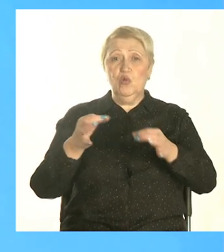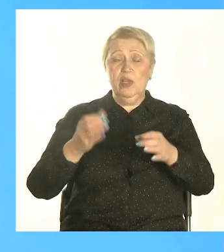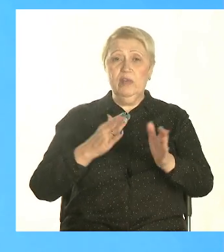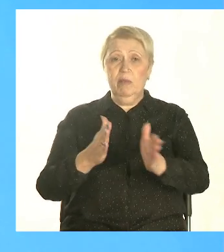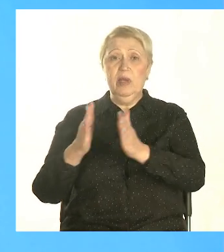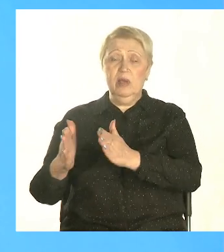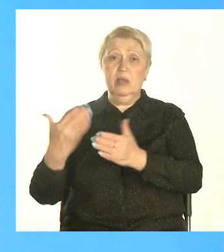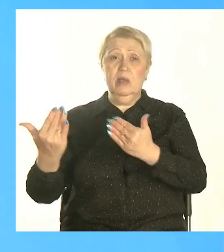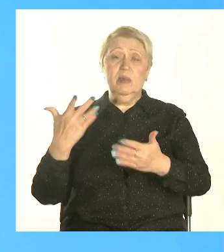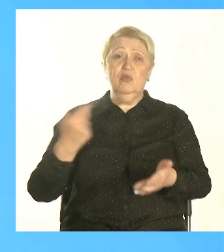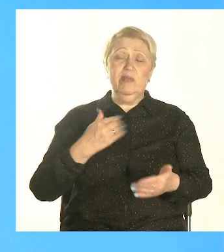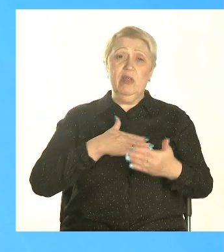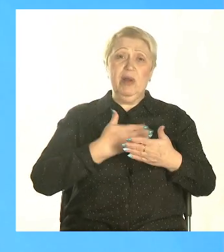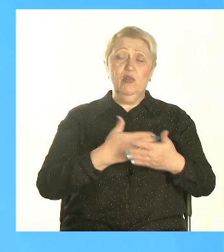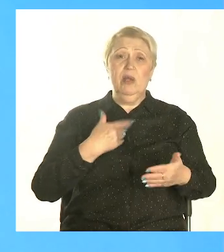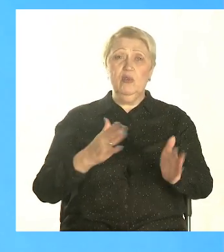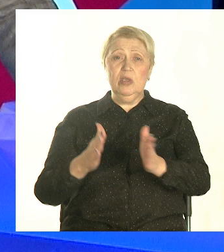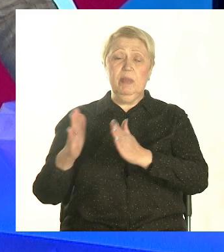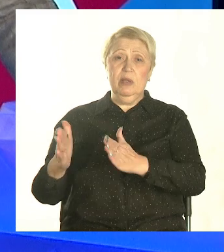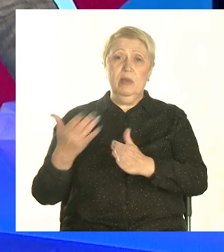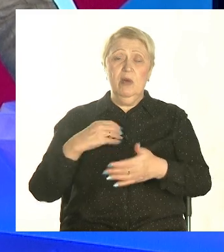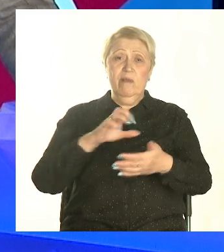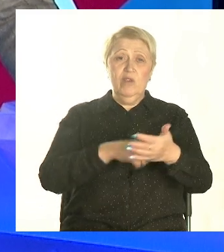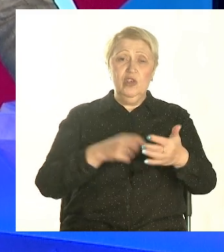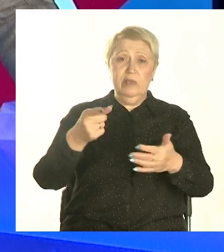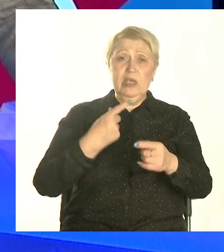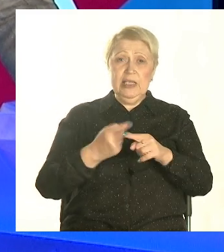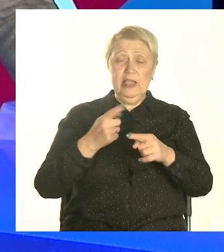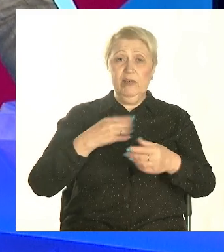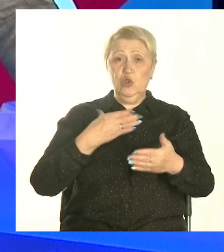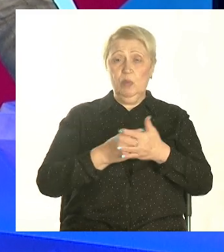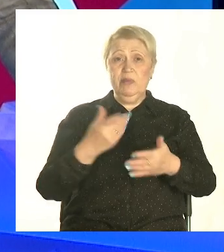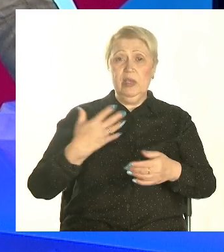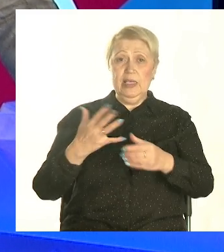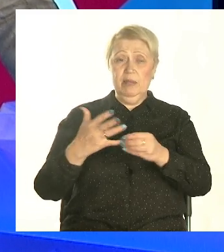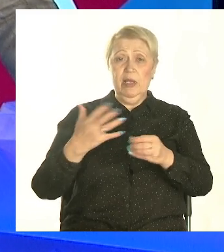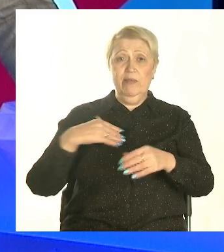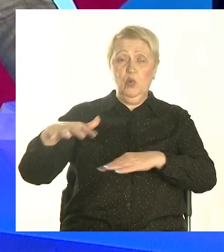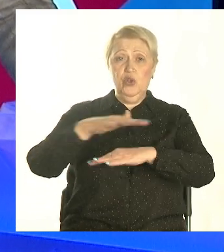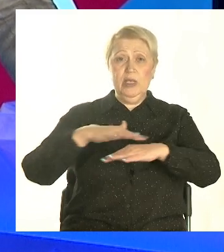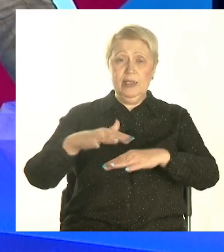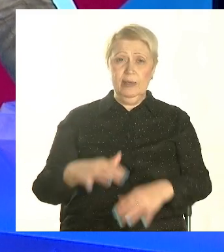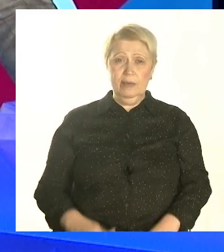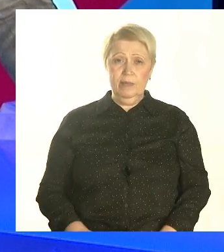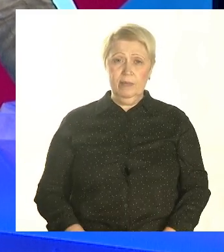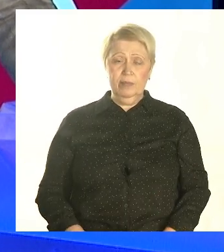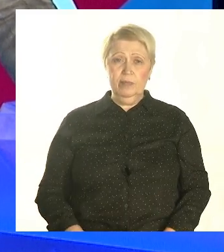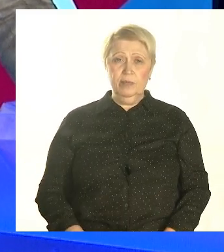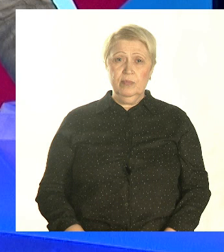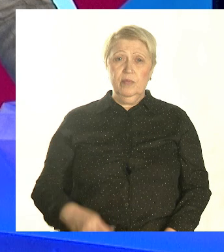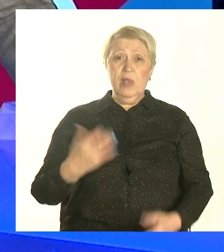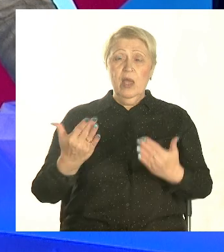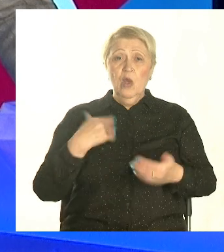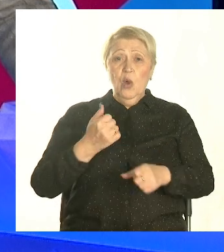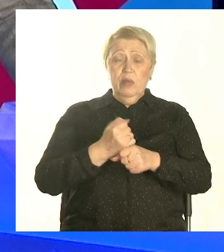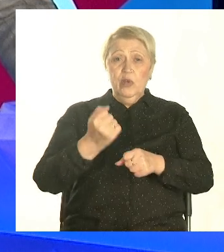добровольном порядке взыскивает с собственника земельного участка. Так, то есть он не убирает за счет средств. То есть, понимаете, вот у него утвержден тариф,